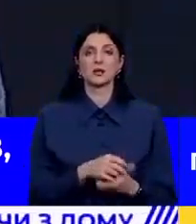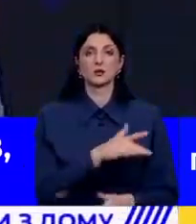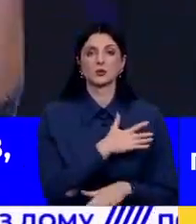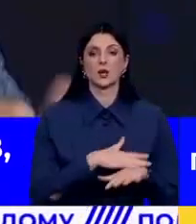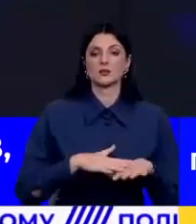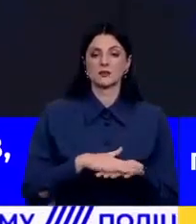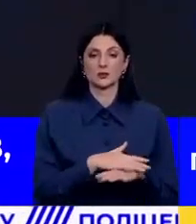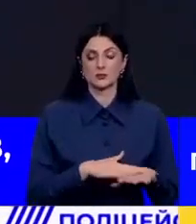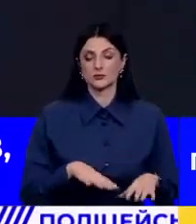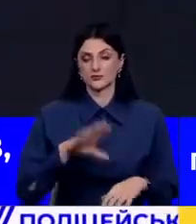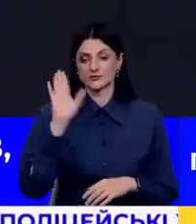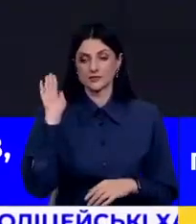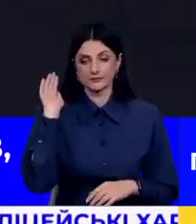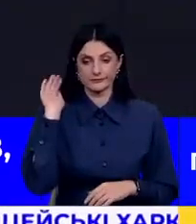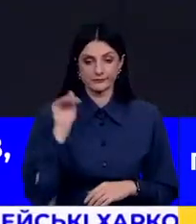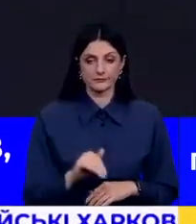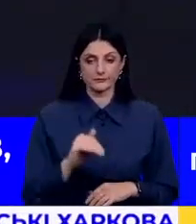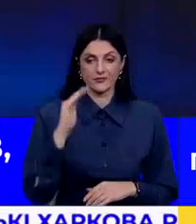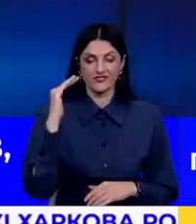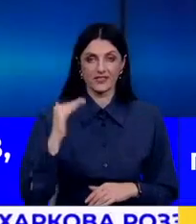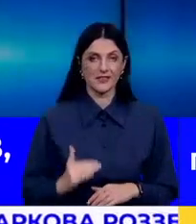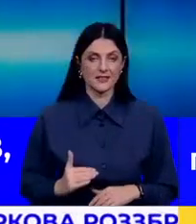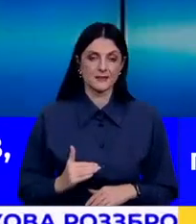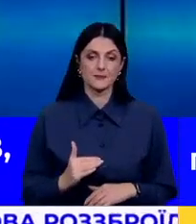туда, туда, в самый низ. Просто это